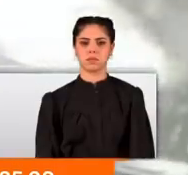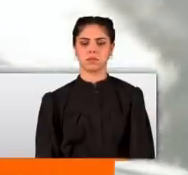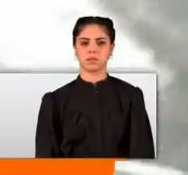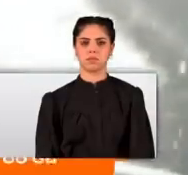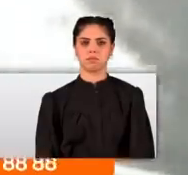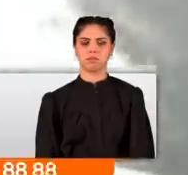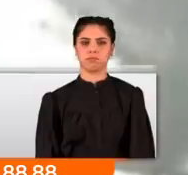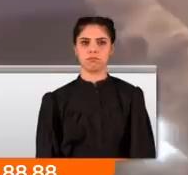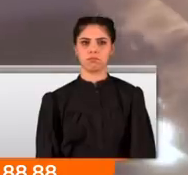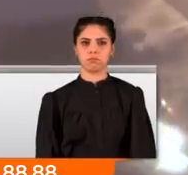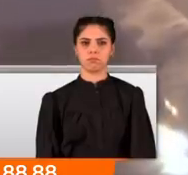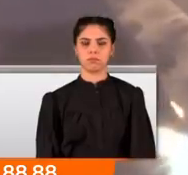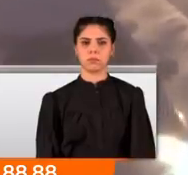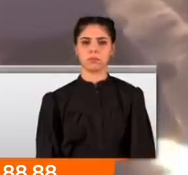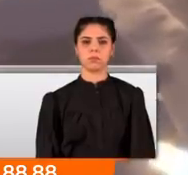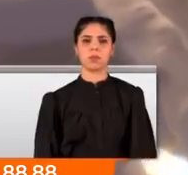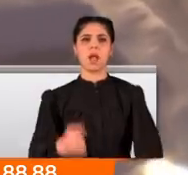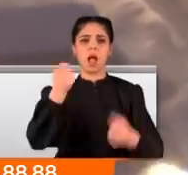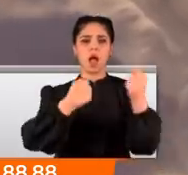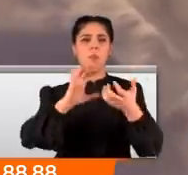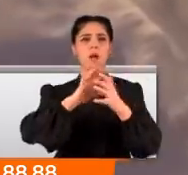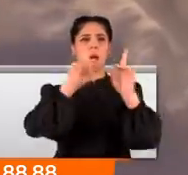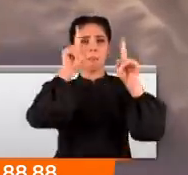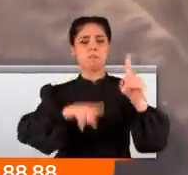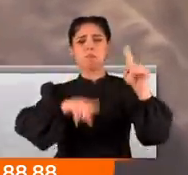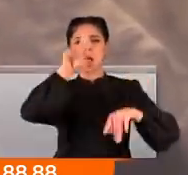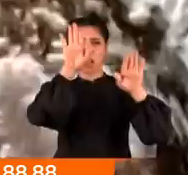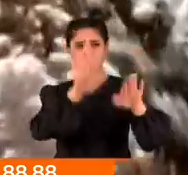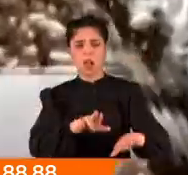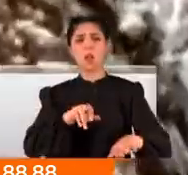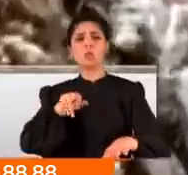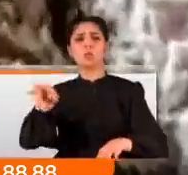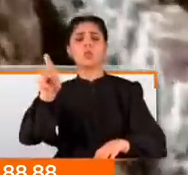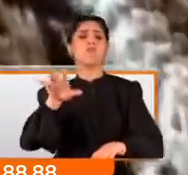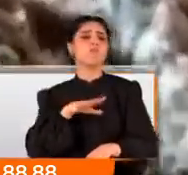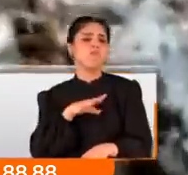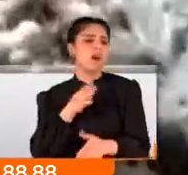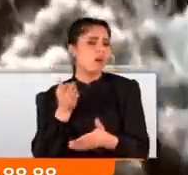şekilde beklemedeyiz. Aracını kara saplanmış vaziyette bırakıp yürüyenler.